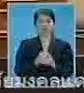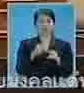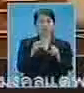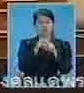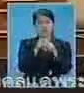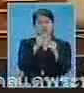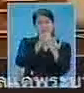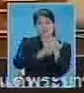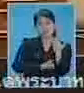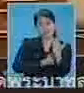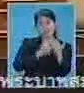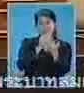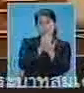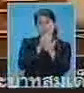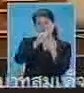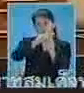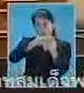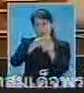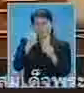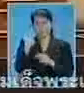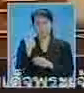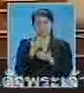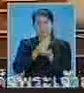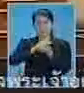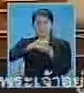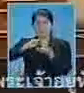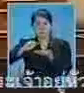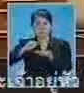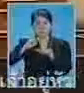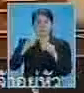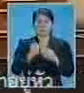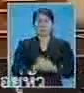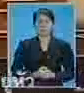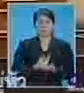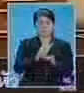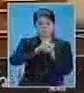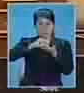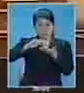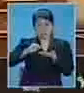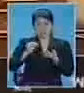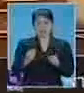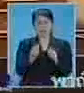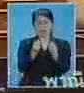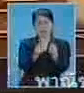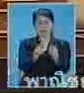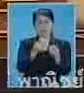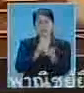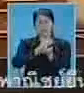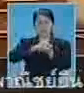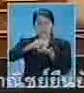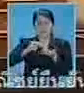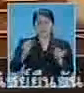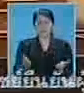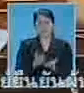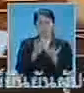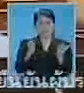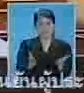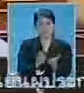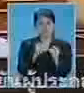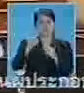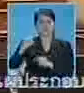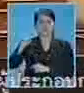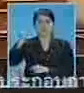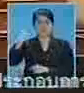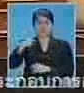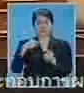นะครับว่าทางมูลนิธิเนี่ยให้มูลนิธิส่งเสริมสวัสดิการสังคมไทยนะครับเ